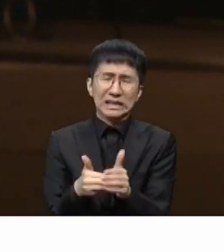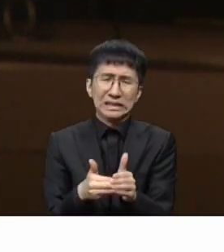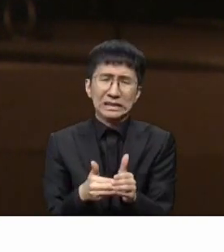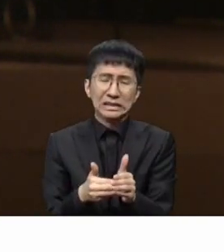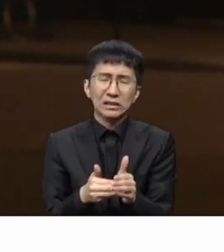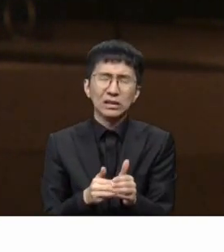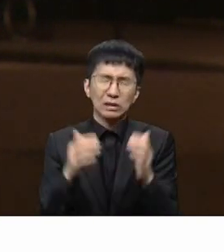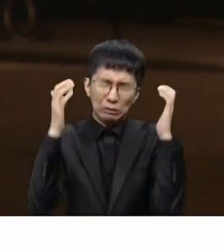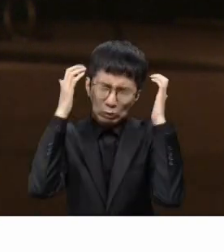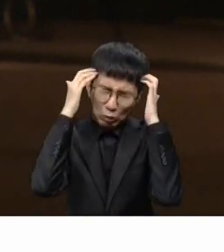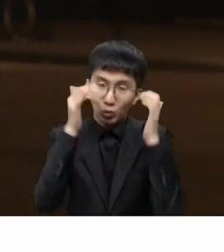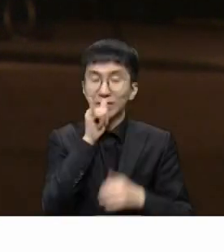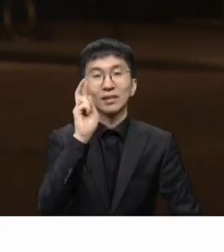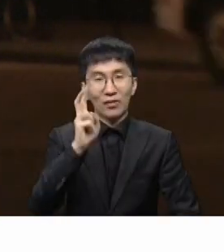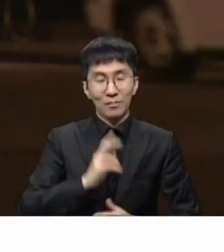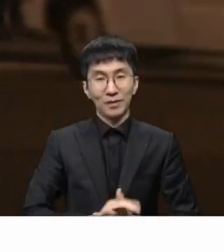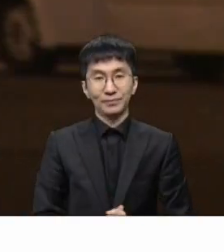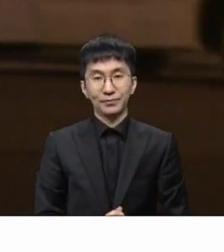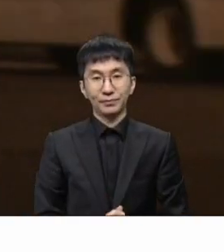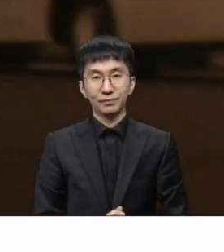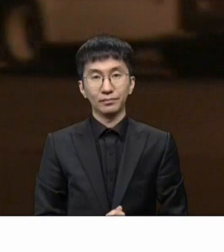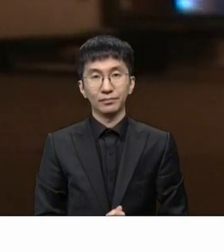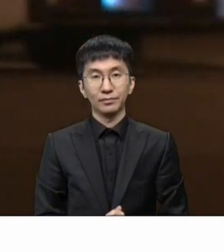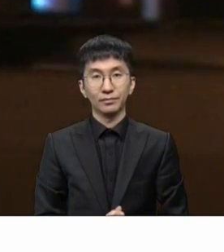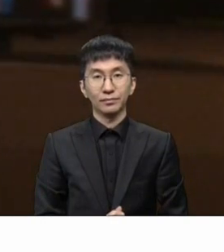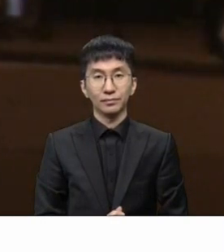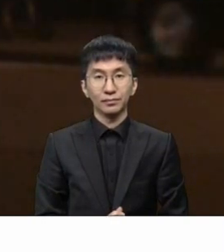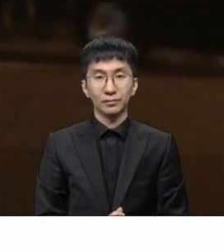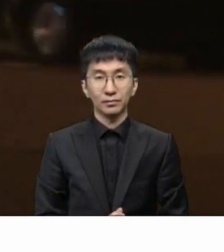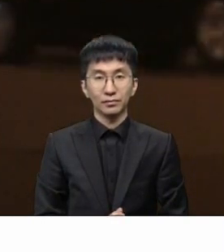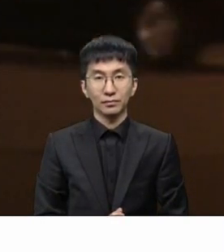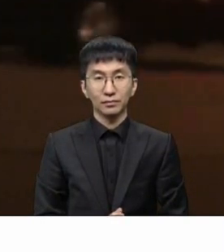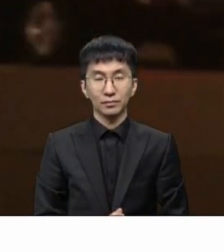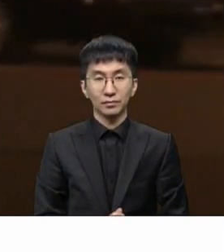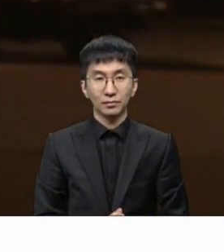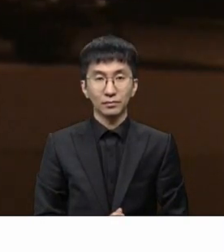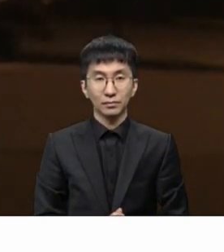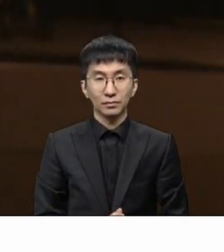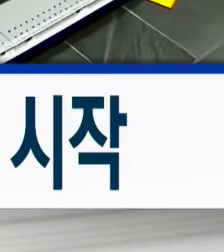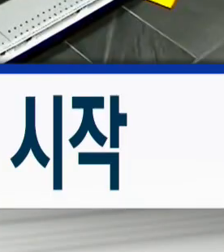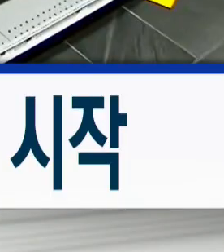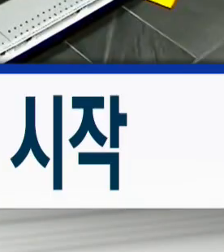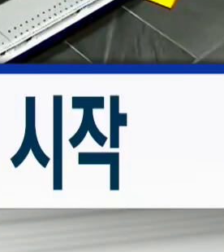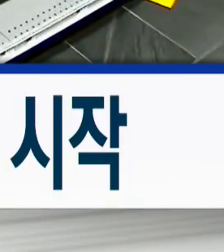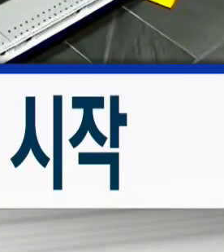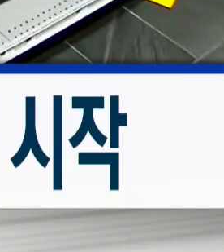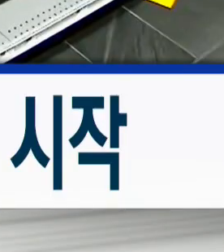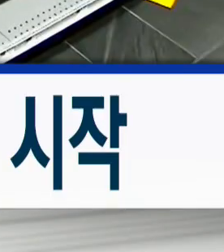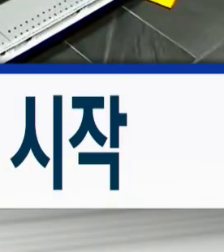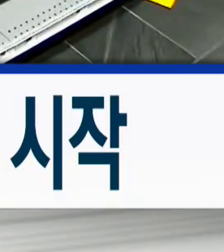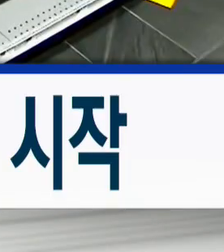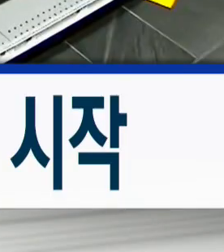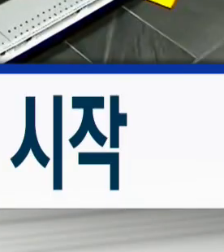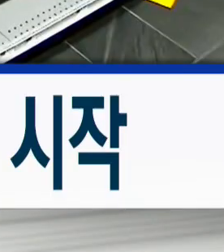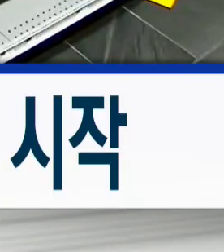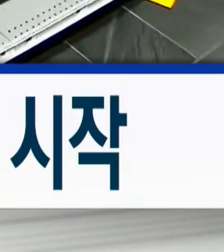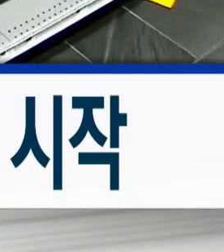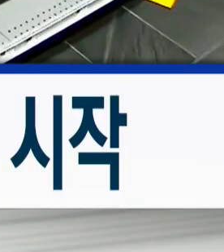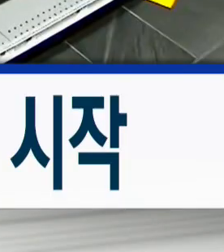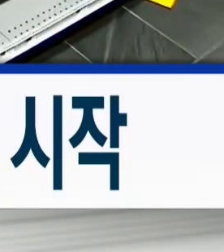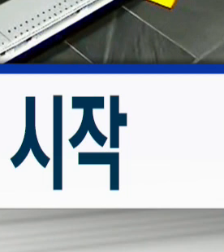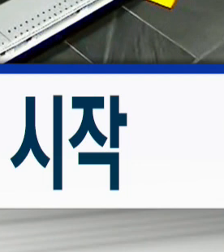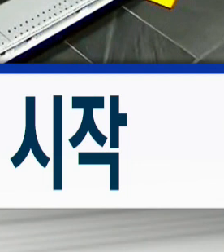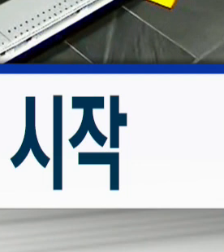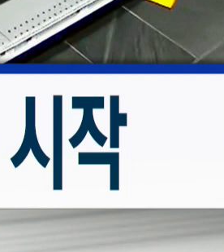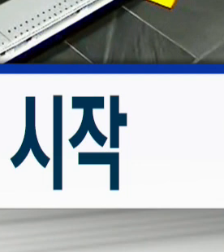것으로 예상됩니다. 워싱턴에서 SBS 김수영입니다. 네, 야간 통행금지 실시 소식에